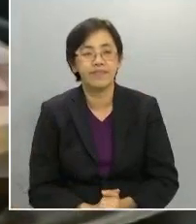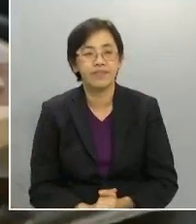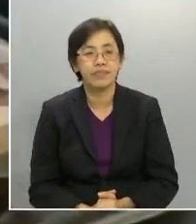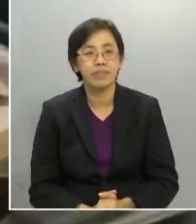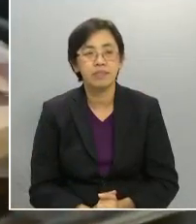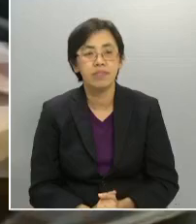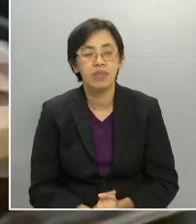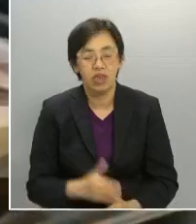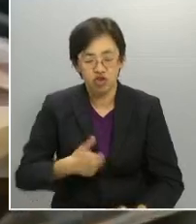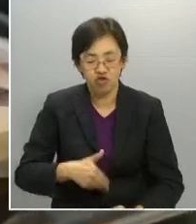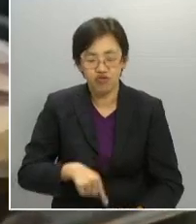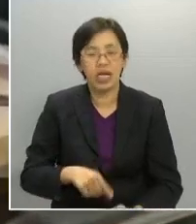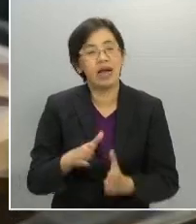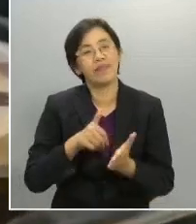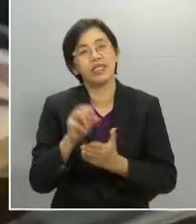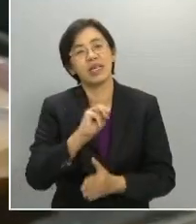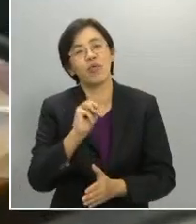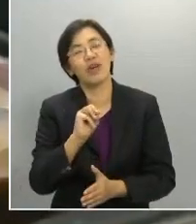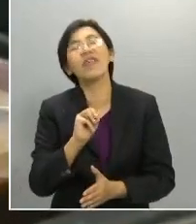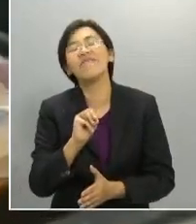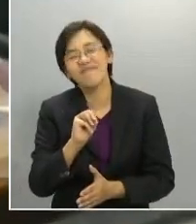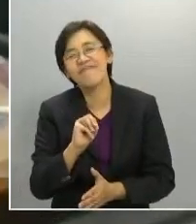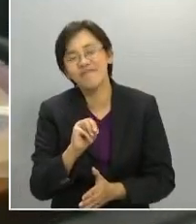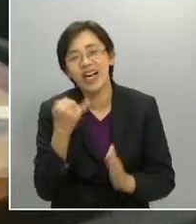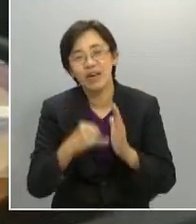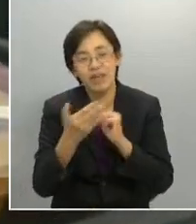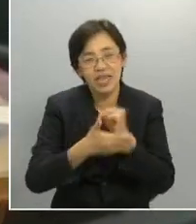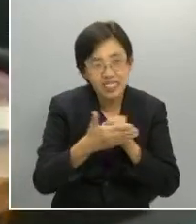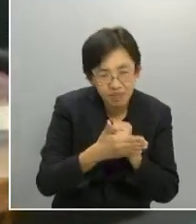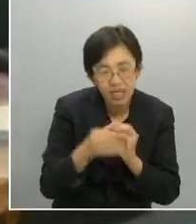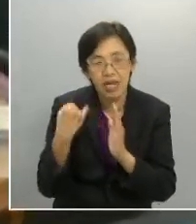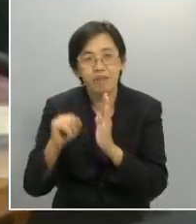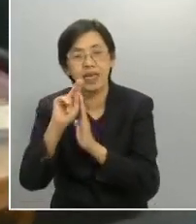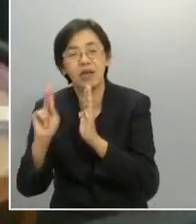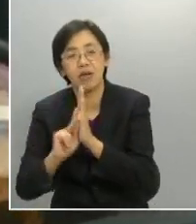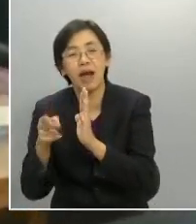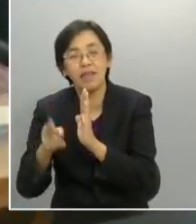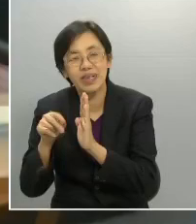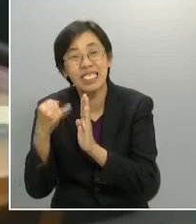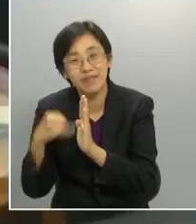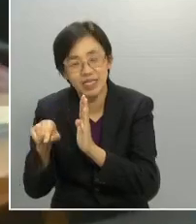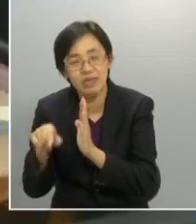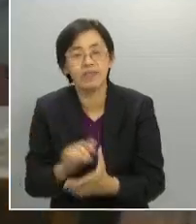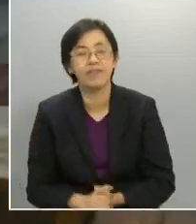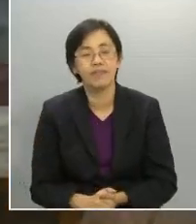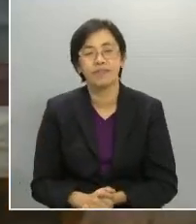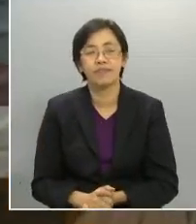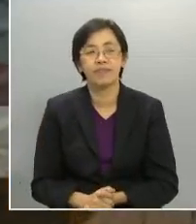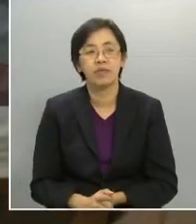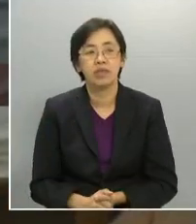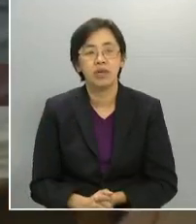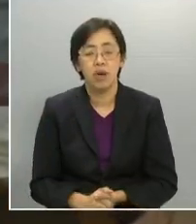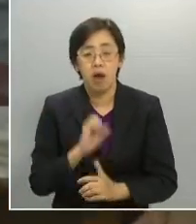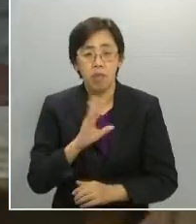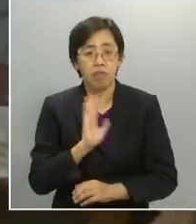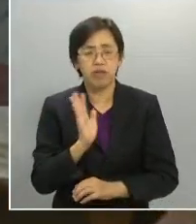สีม่วงค่ะ มาครบเลย ค่ะแจ้งข้อหายาเสพติดด้วยนะคะ สอบสวน ผู้ต้องหาให้การภาคเศษค่ะบอกว่าทุกอย่